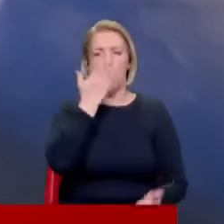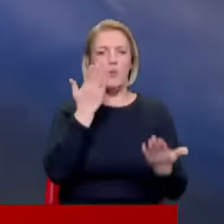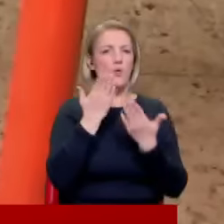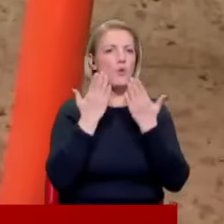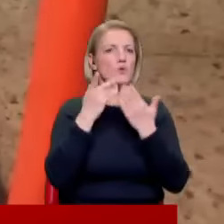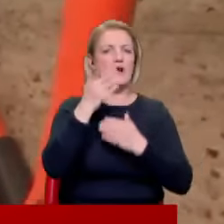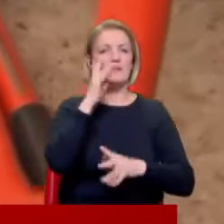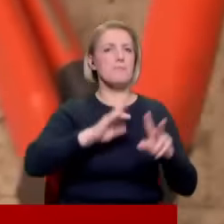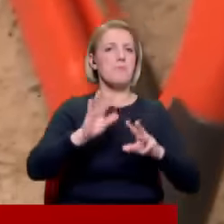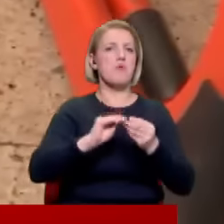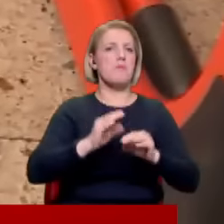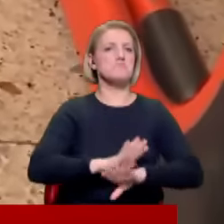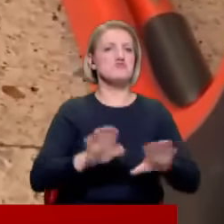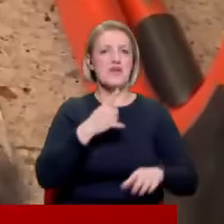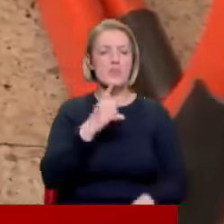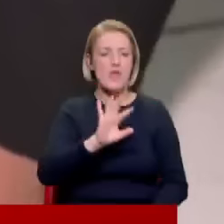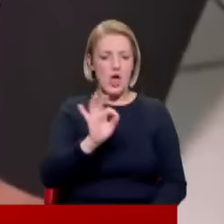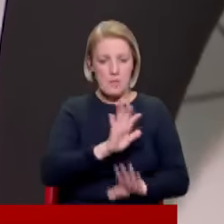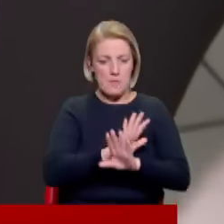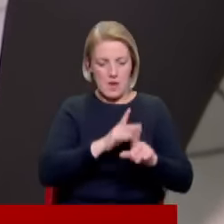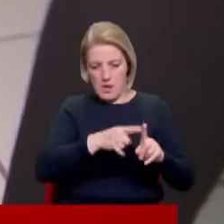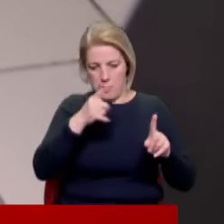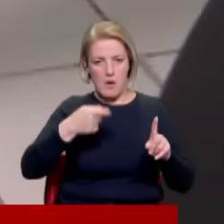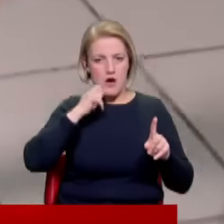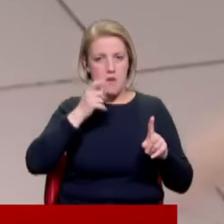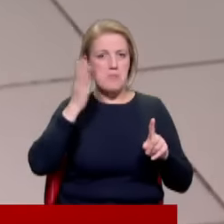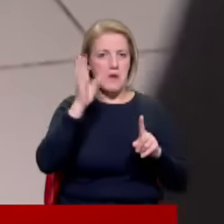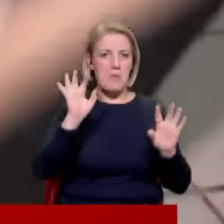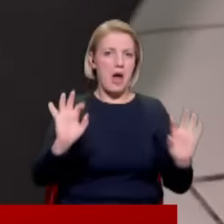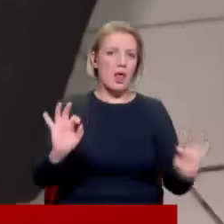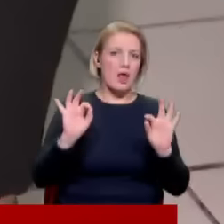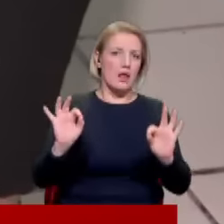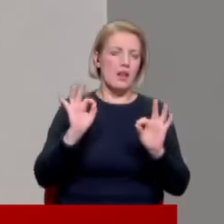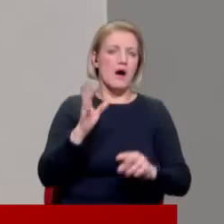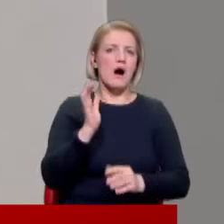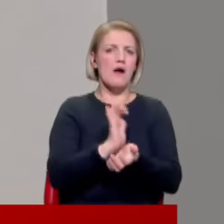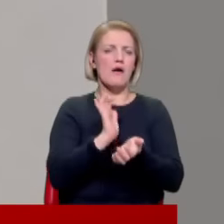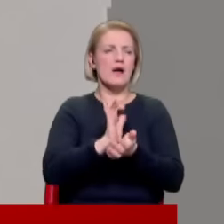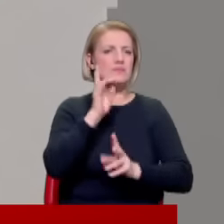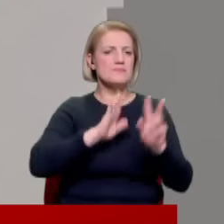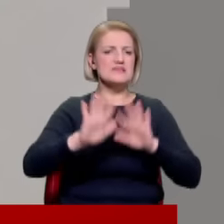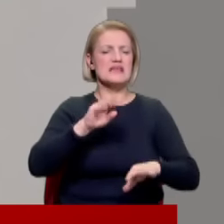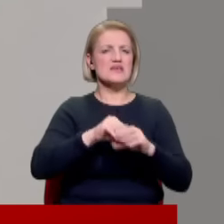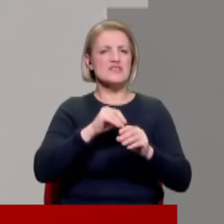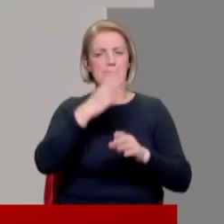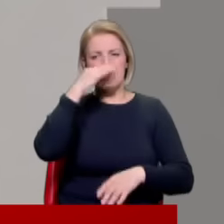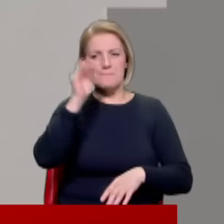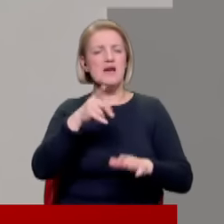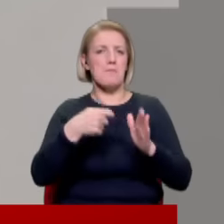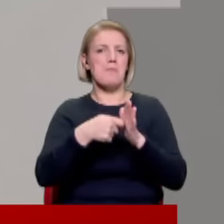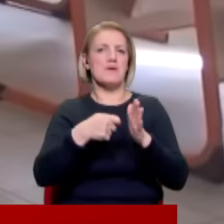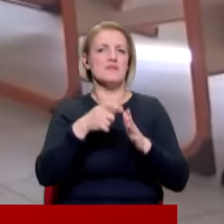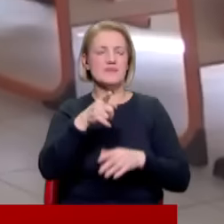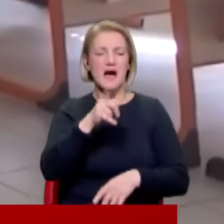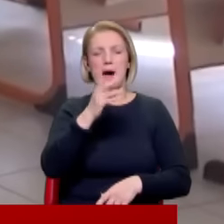sorunu bitecek demişti. İki ay geçti, ara tatil bitti, sorun hala çözülmedi. Velilerden hijyen için bağış adı altında para